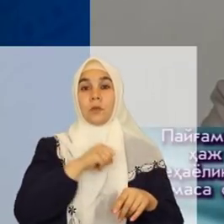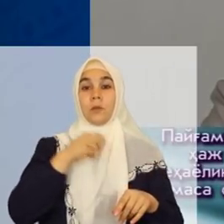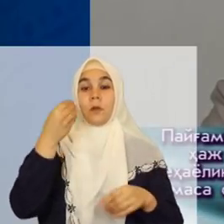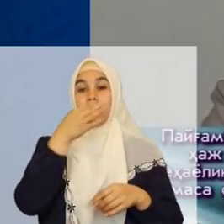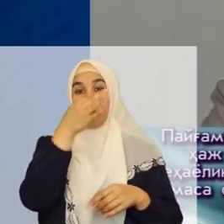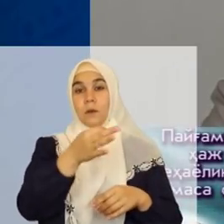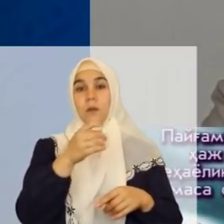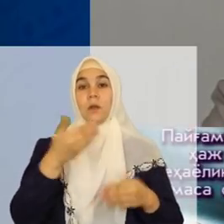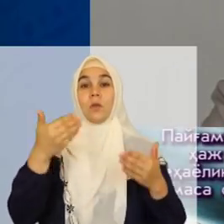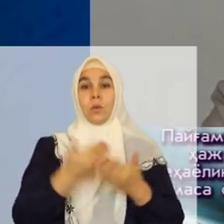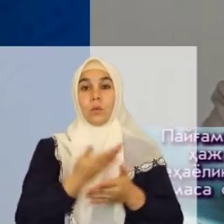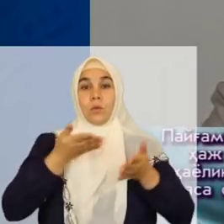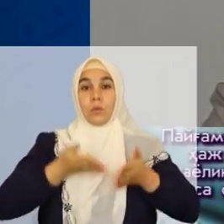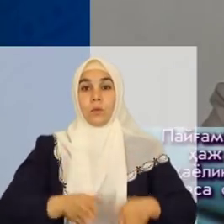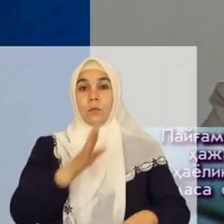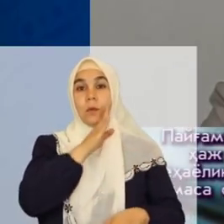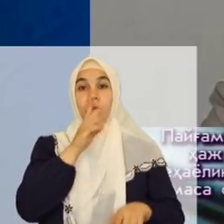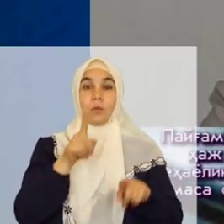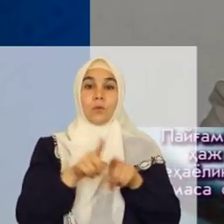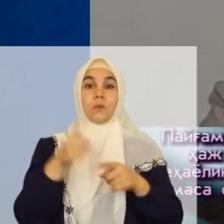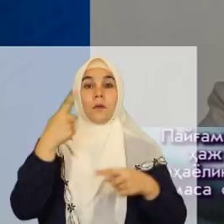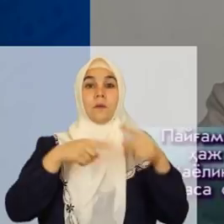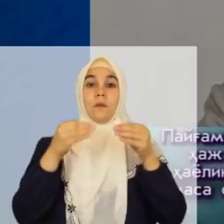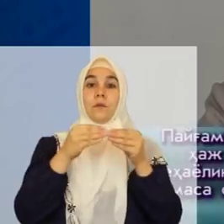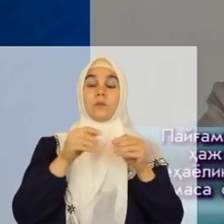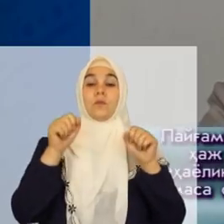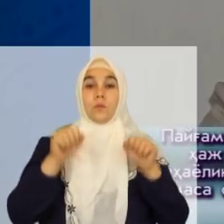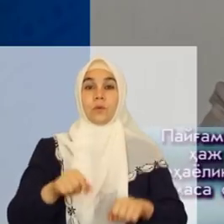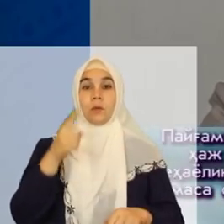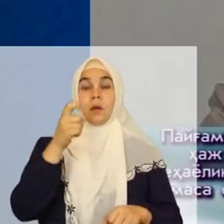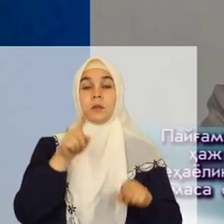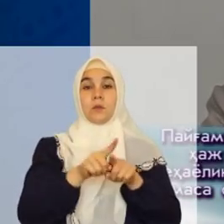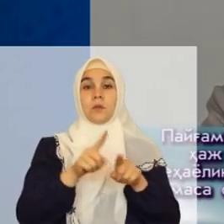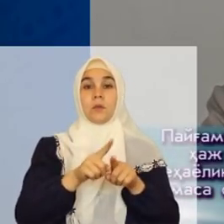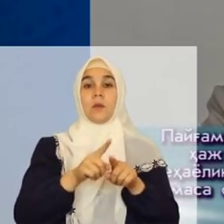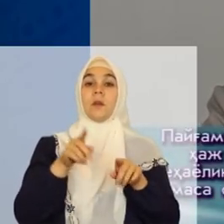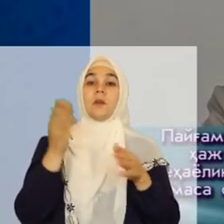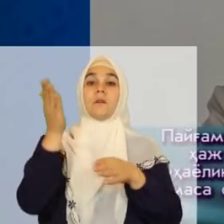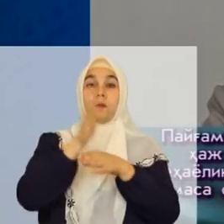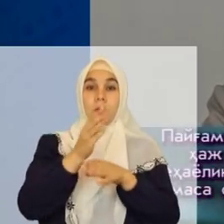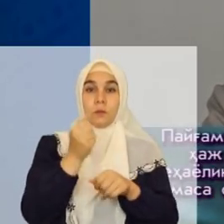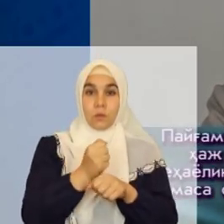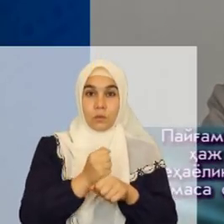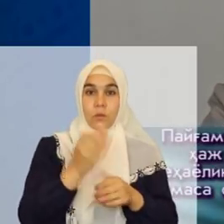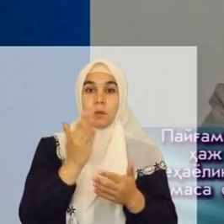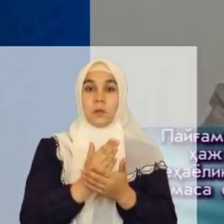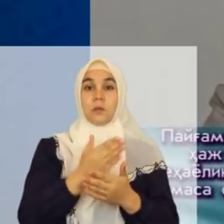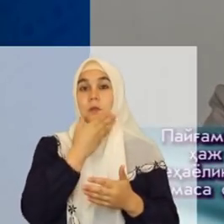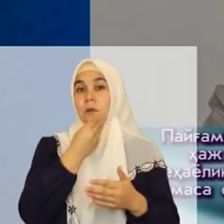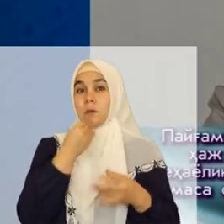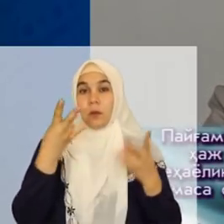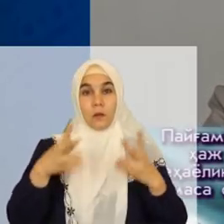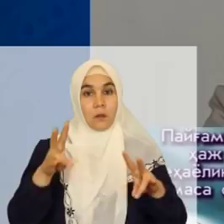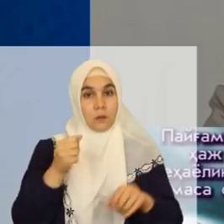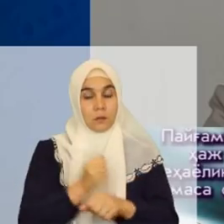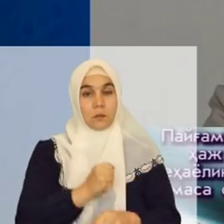yangi tug'ilgandek holiga qaytadi. Hajni orqasidan sharti bor ekan. Axloqsizlik qilmasin